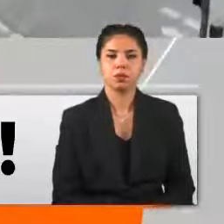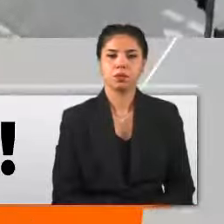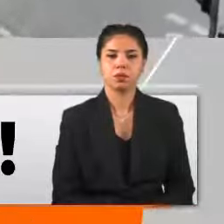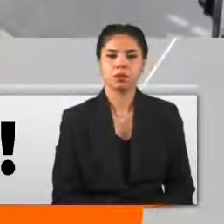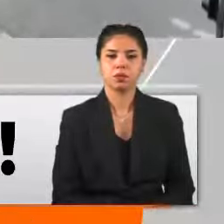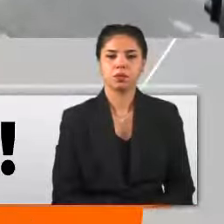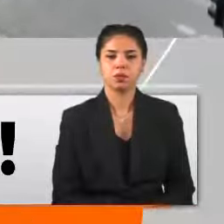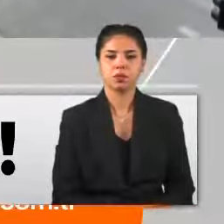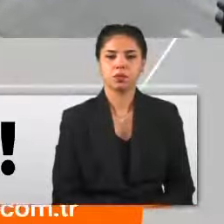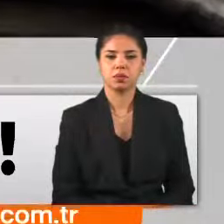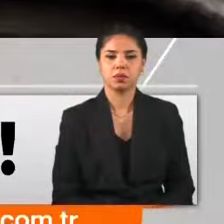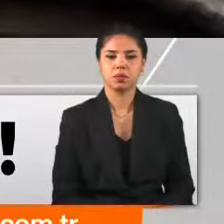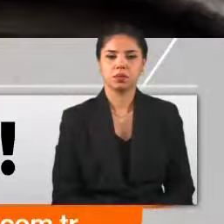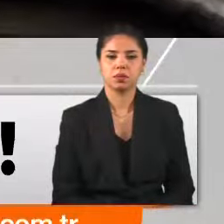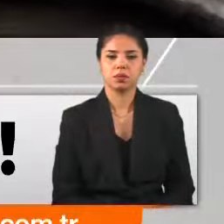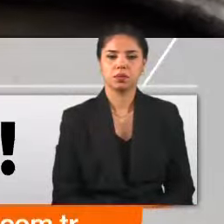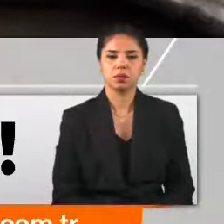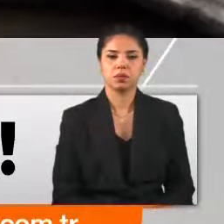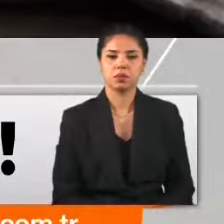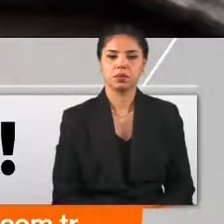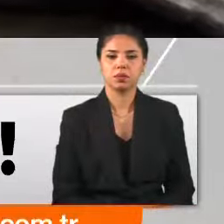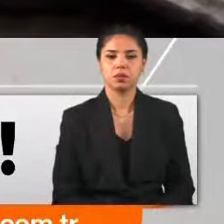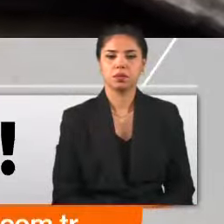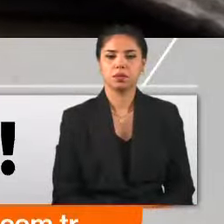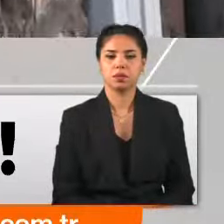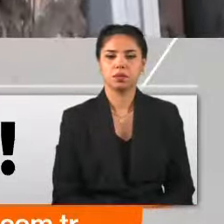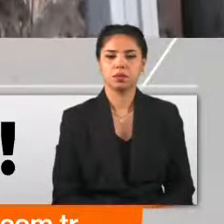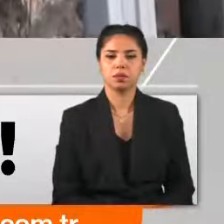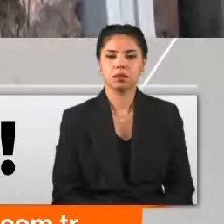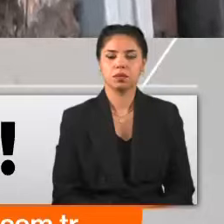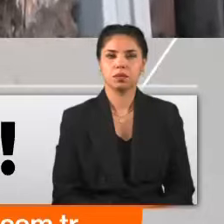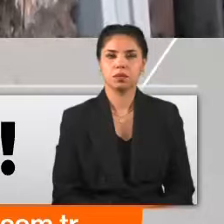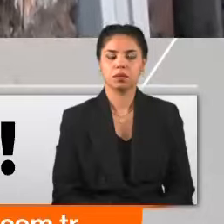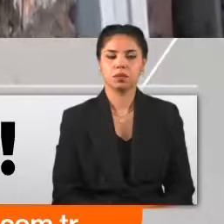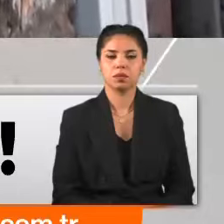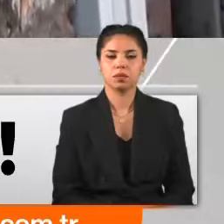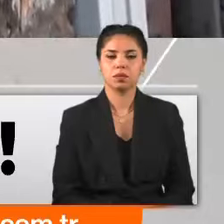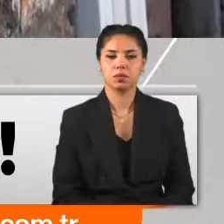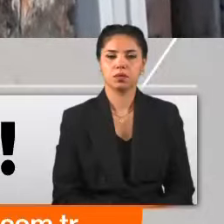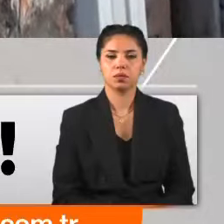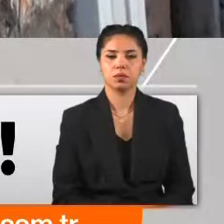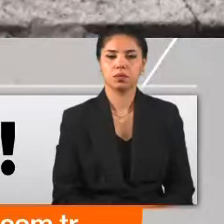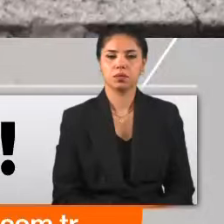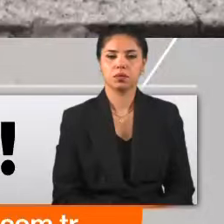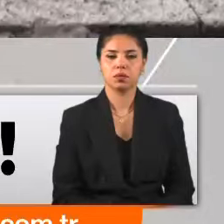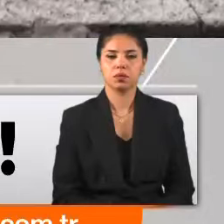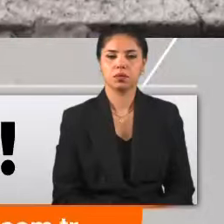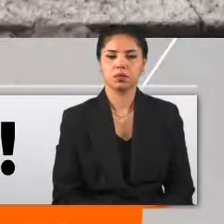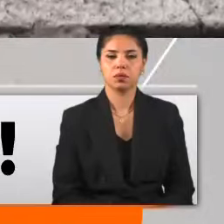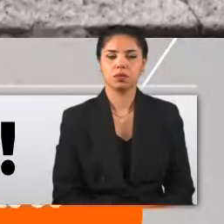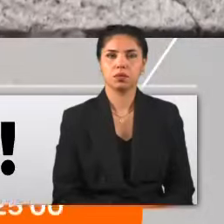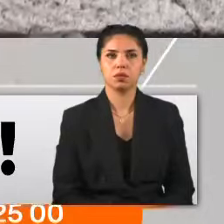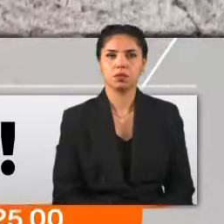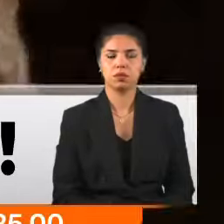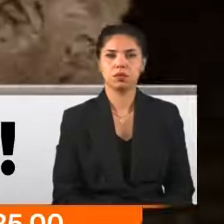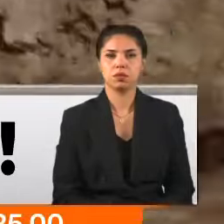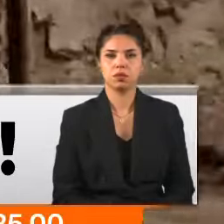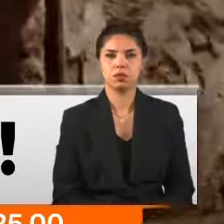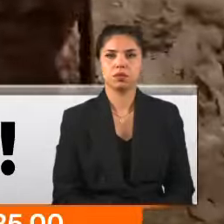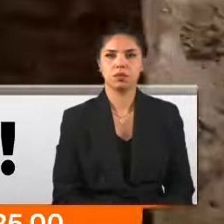Teklifden önce insanlara şunu söylüyorum. Yapacağınız nitelik önce gidin bir kurumla görüşün, belediyeyle görüşün. Hani ondan sonra bize